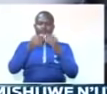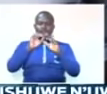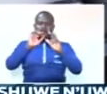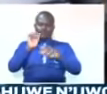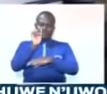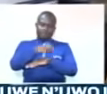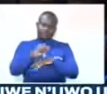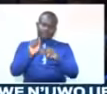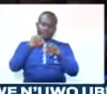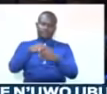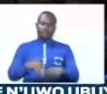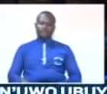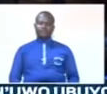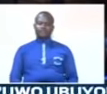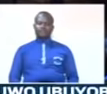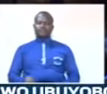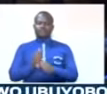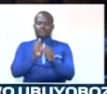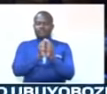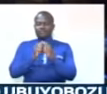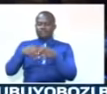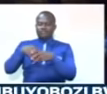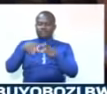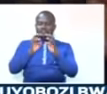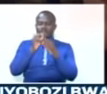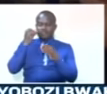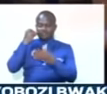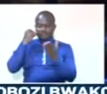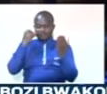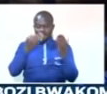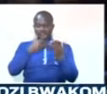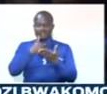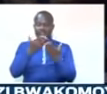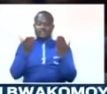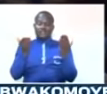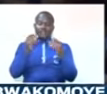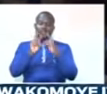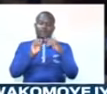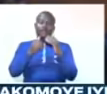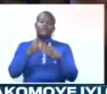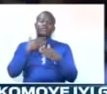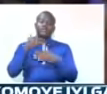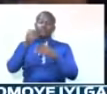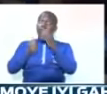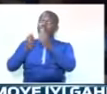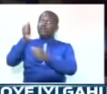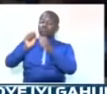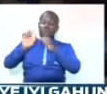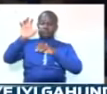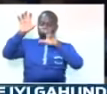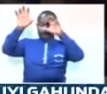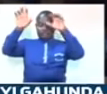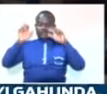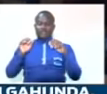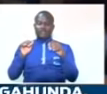birushaho kwitabirwa dukwana mu buryo uko iyo bafite abantu bashaka kujya kurira biriya bitare rock